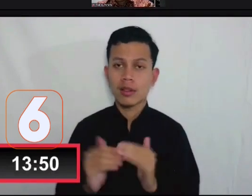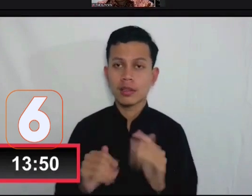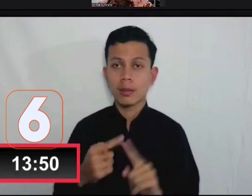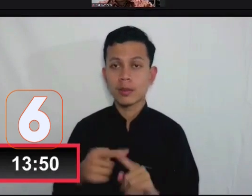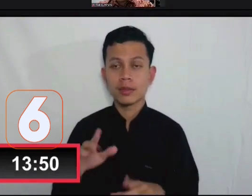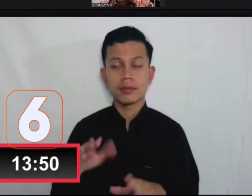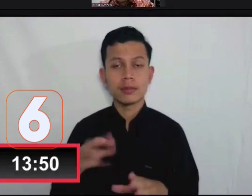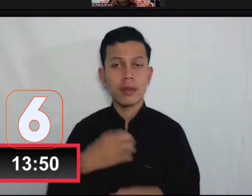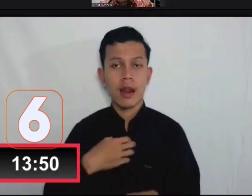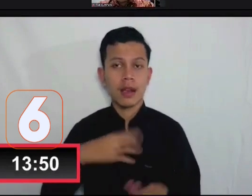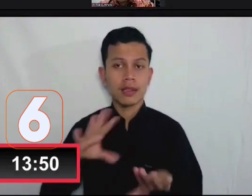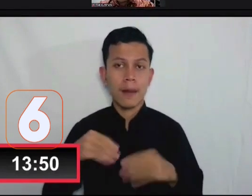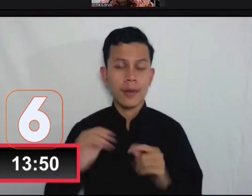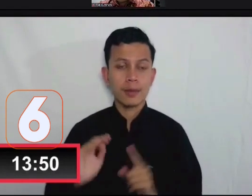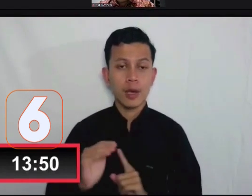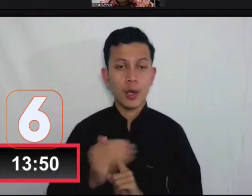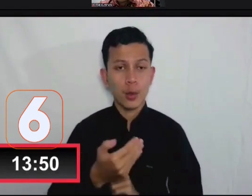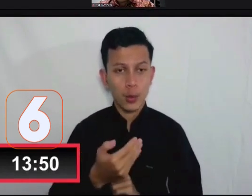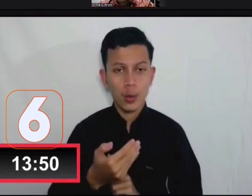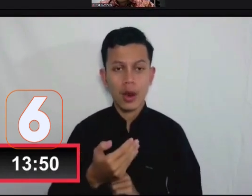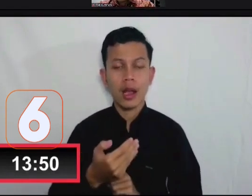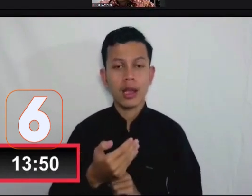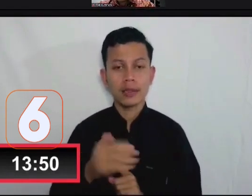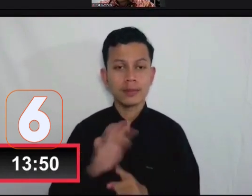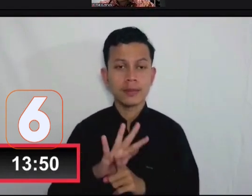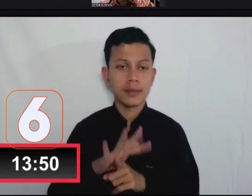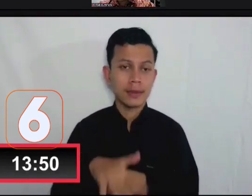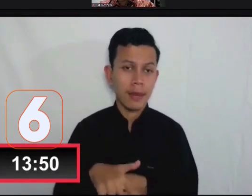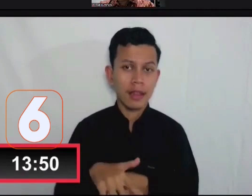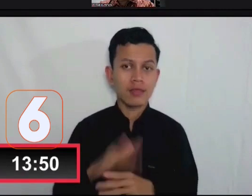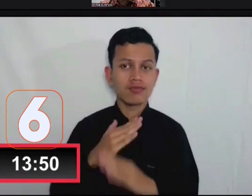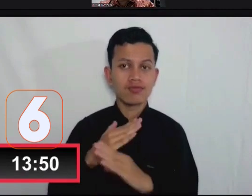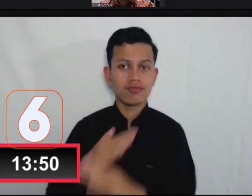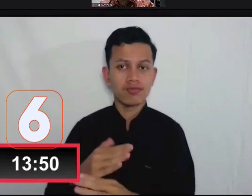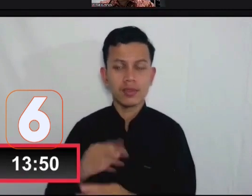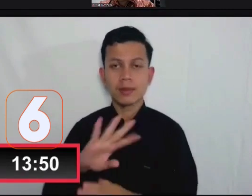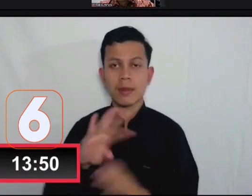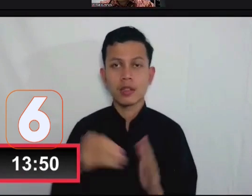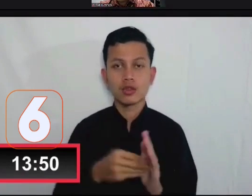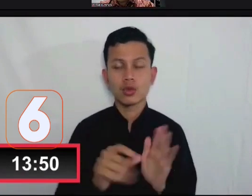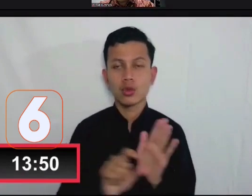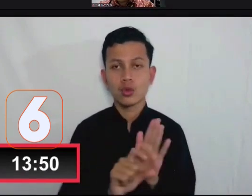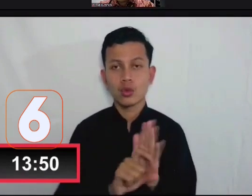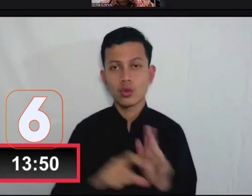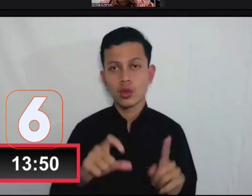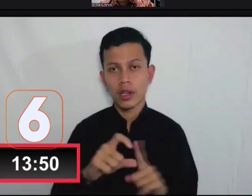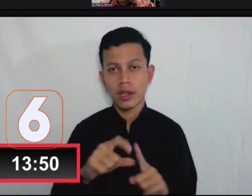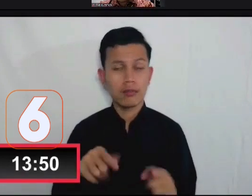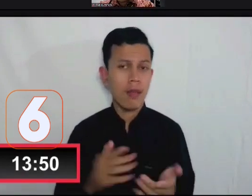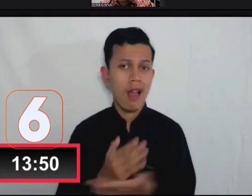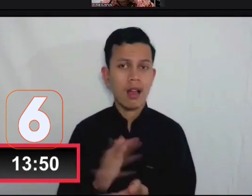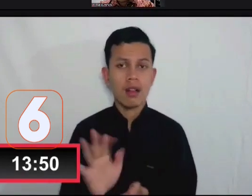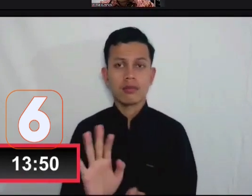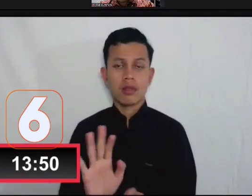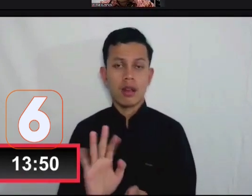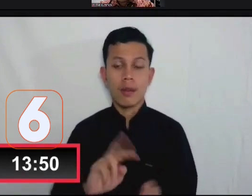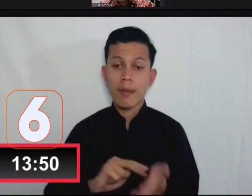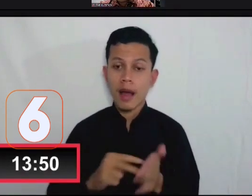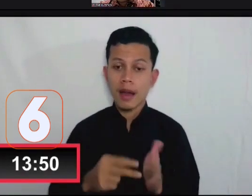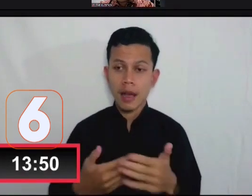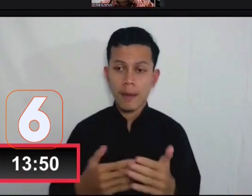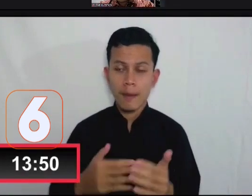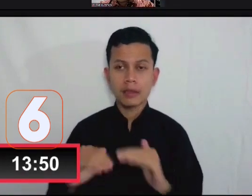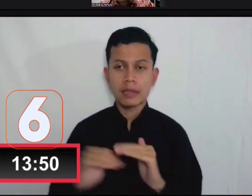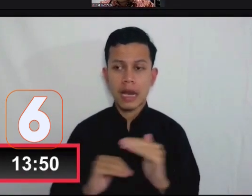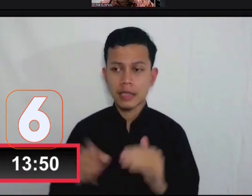perlindungan terhadap perlakuan yang bersifat kombinatif yang dijamin dalam UUD 1945 dengan demikian dari pemohon adalah tidak